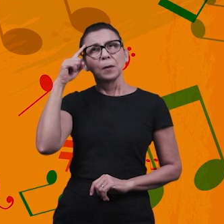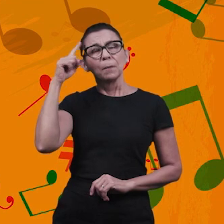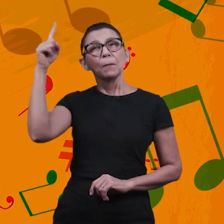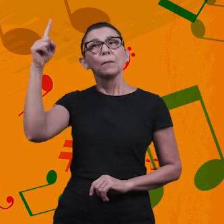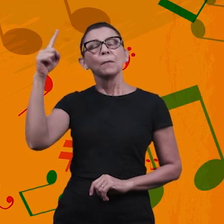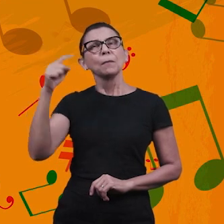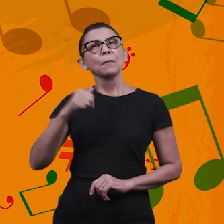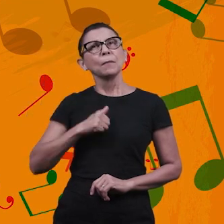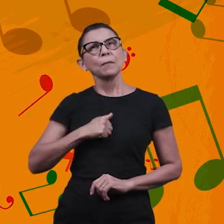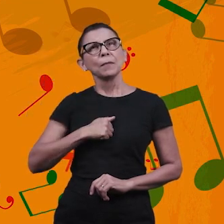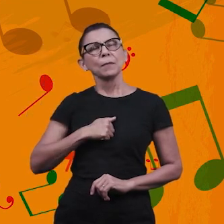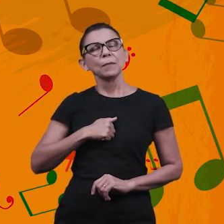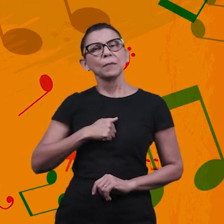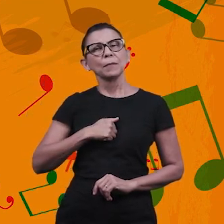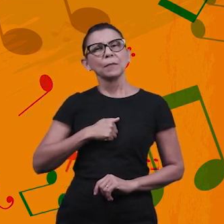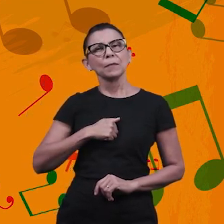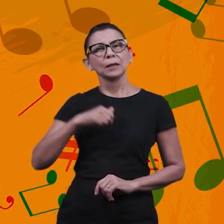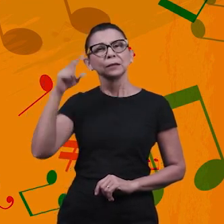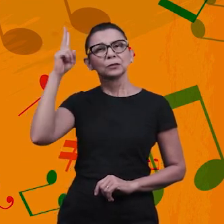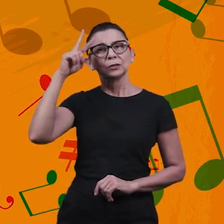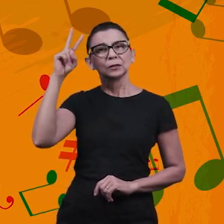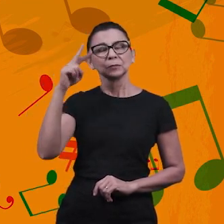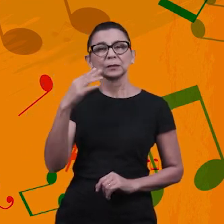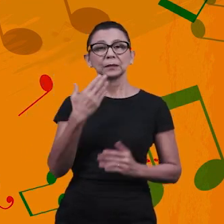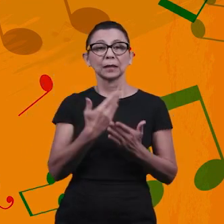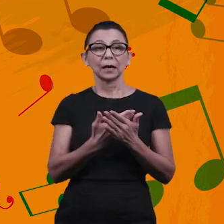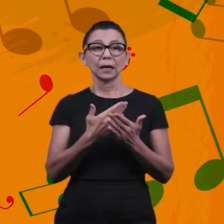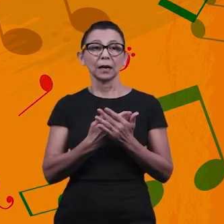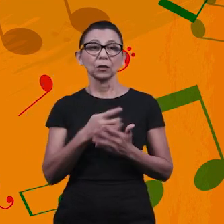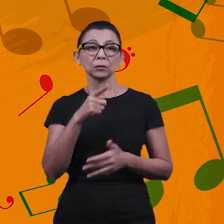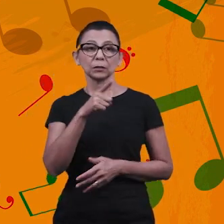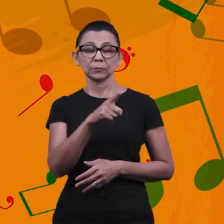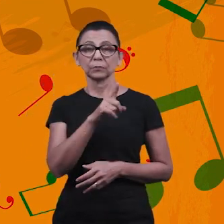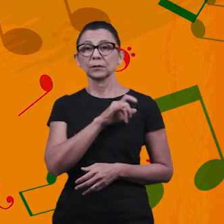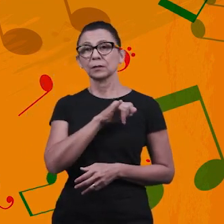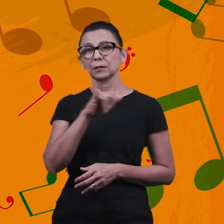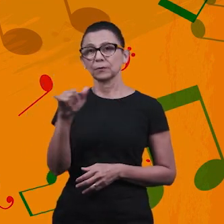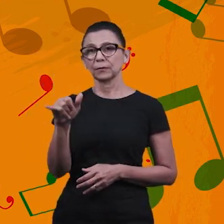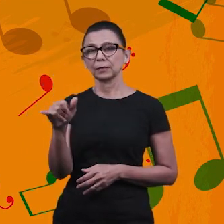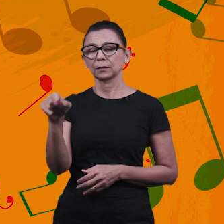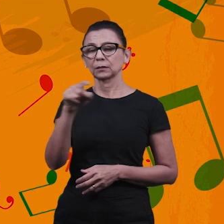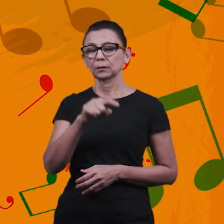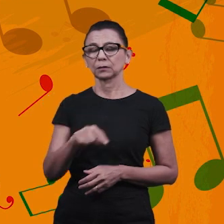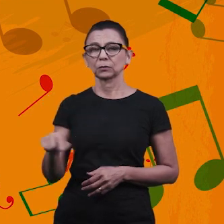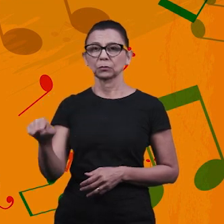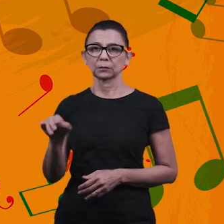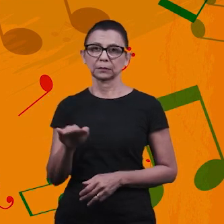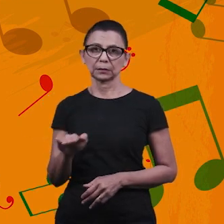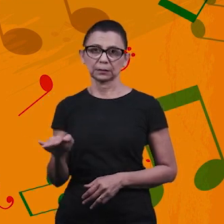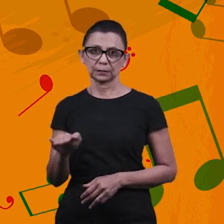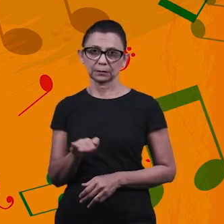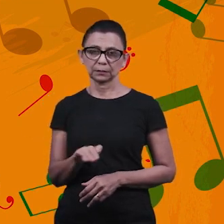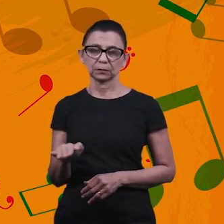sur David, le Seigneur m'a fait rappeler de ton étude, parce que tu as dit à tous les enfants